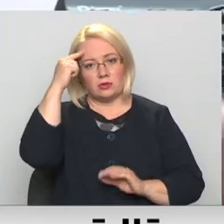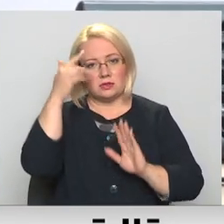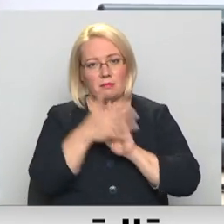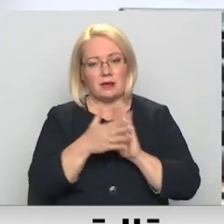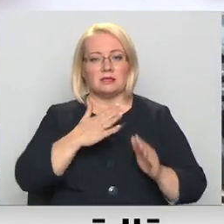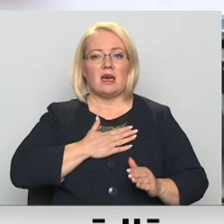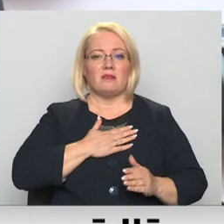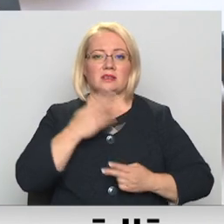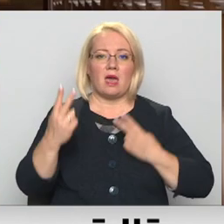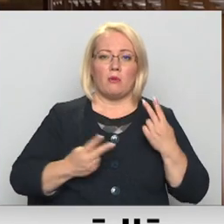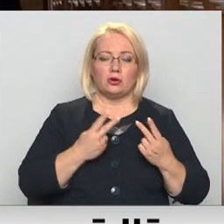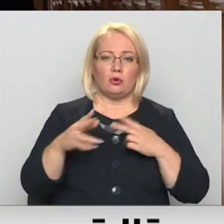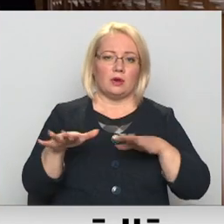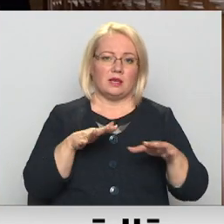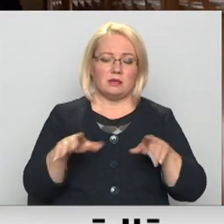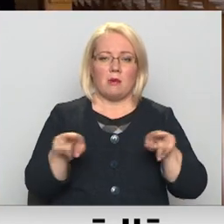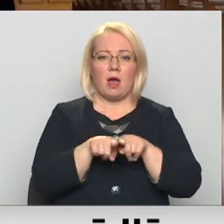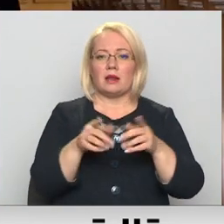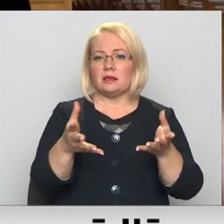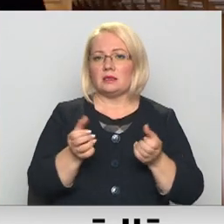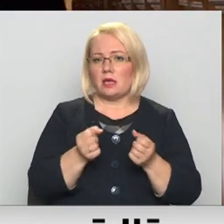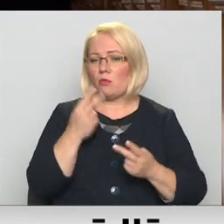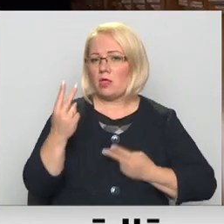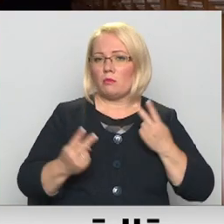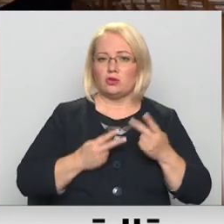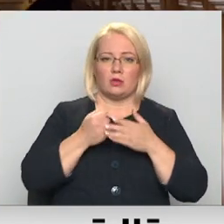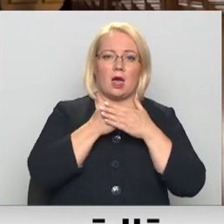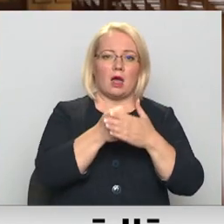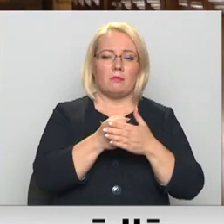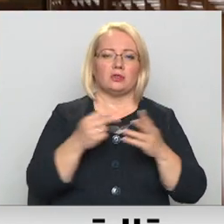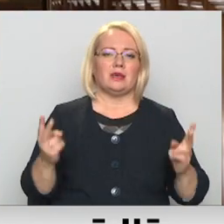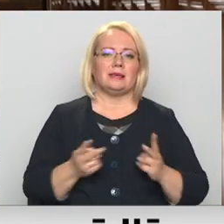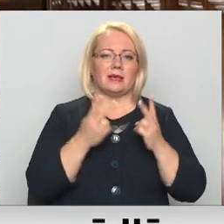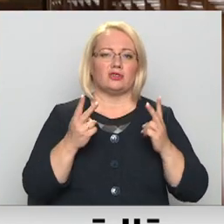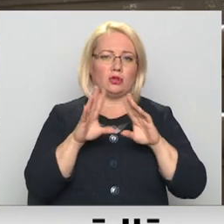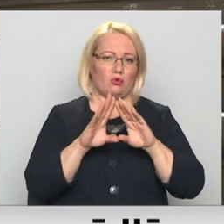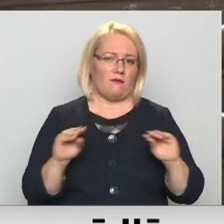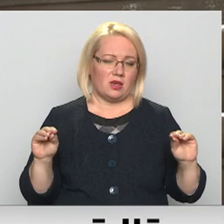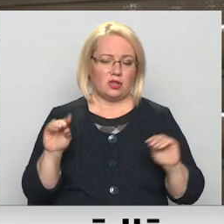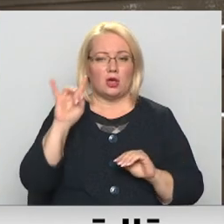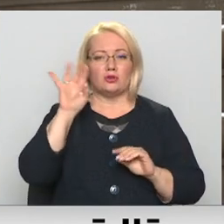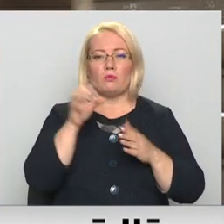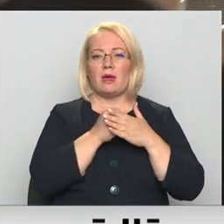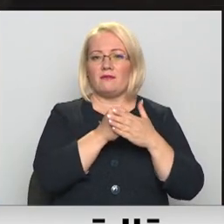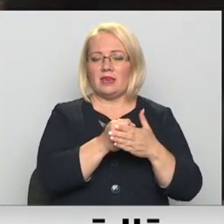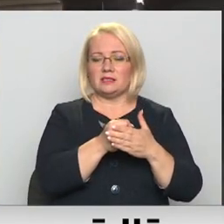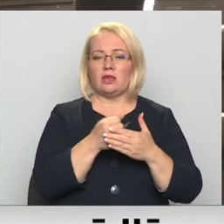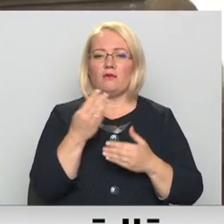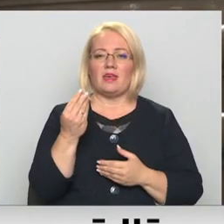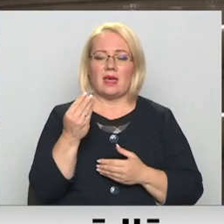savas emocijas un rīcību, kā arī saņemot emocionālu atbalstu izdegšanas novēršanai. Supervīzija finansē